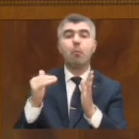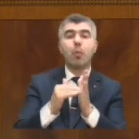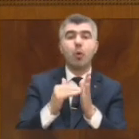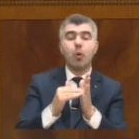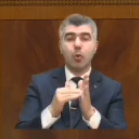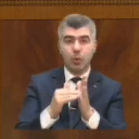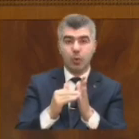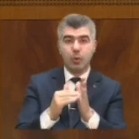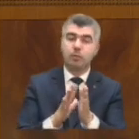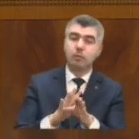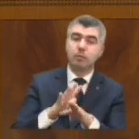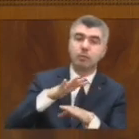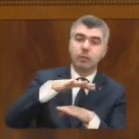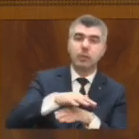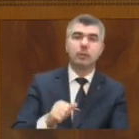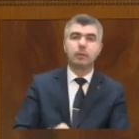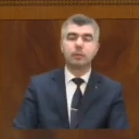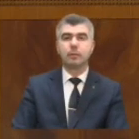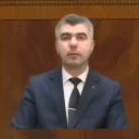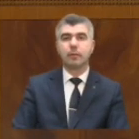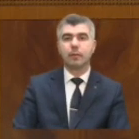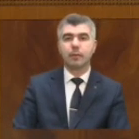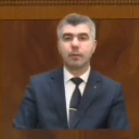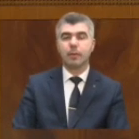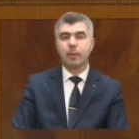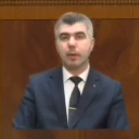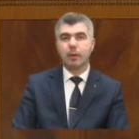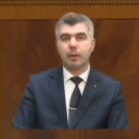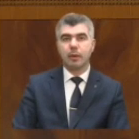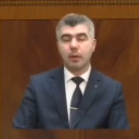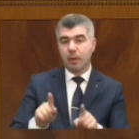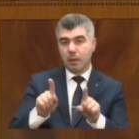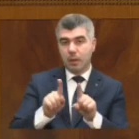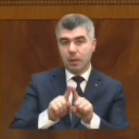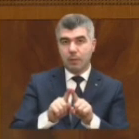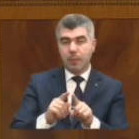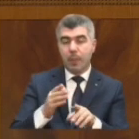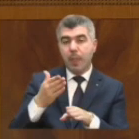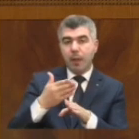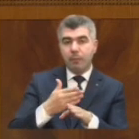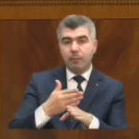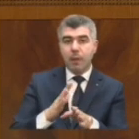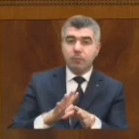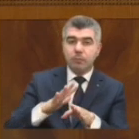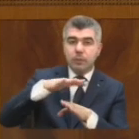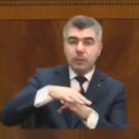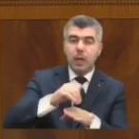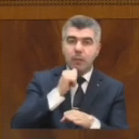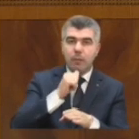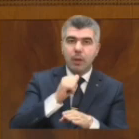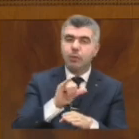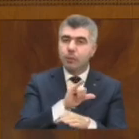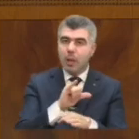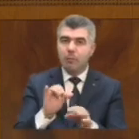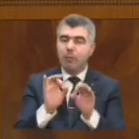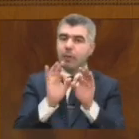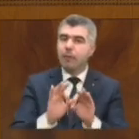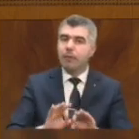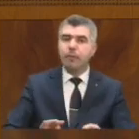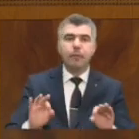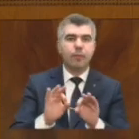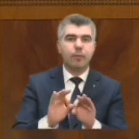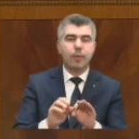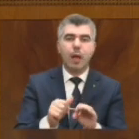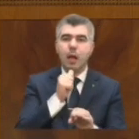سدود، وانا نقول لكم واحد القضيه، انا نقول لكم كما كانش هاد السدود كانت غتكون كارثه،